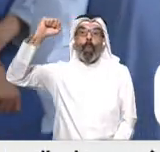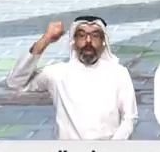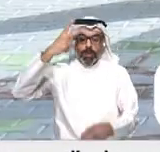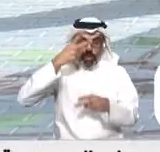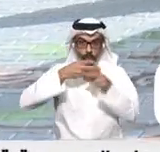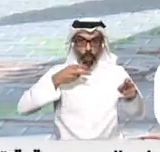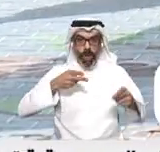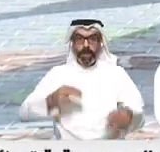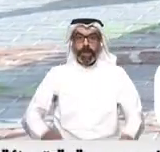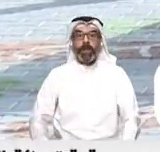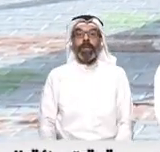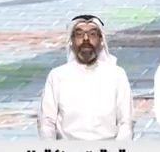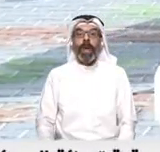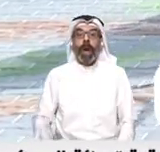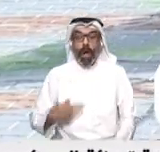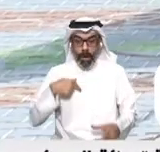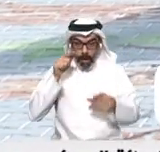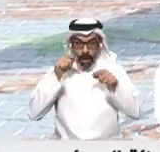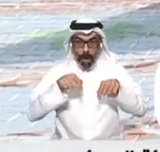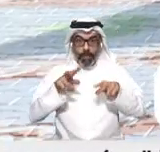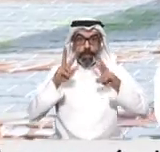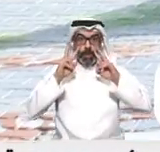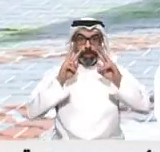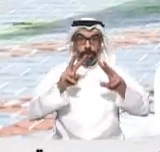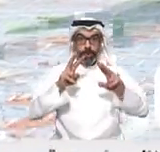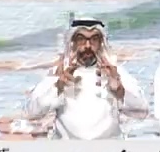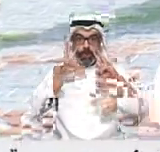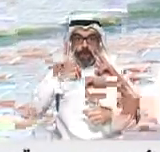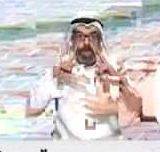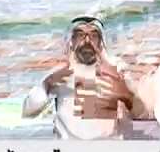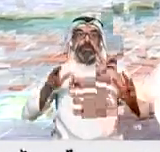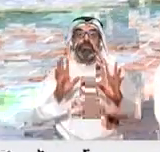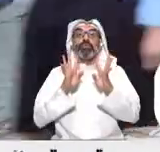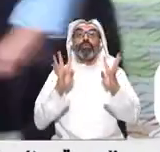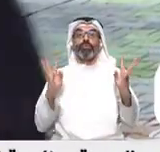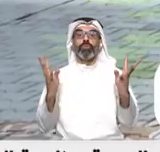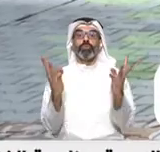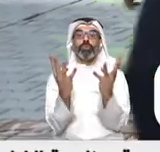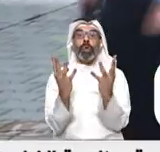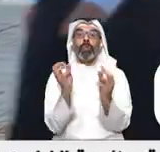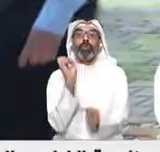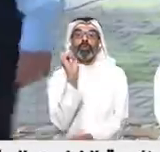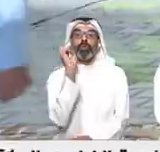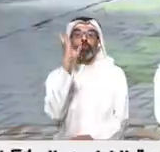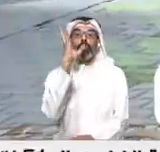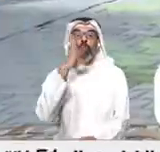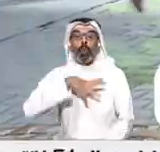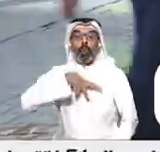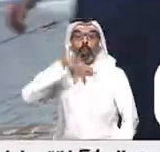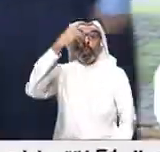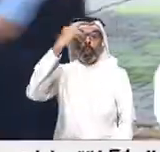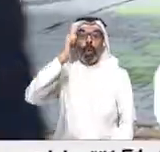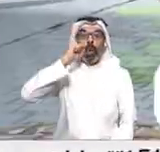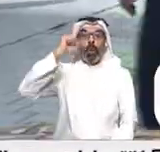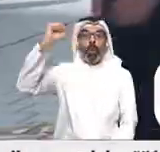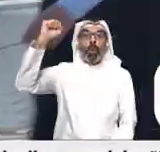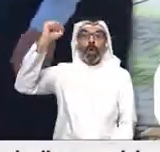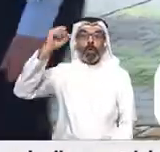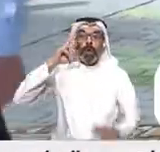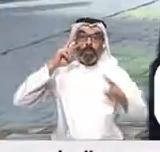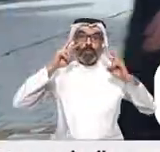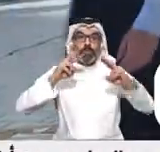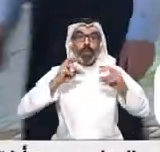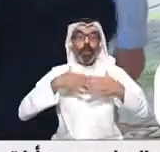الكويت. هكذا كان المشهد في طابور الصباح، الروح الوطنية تتجلى في أبهى صورة